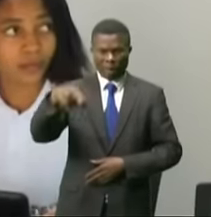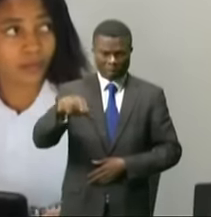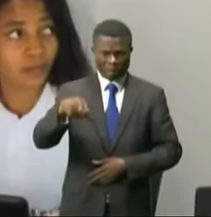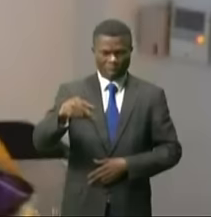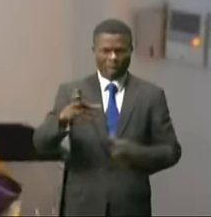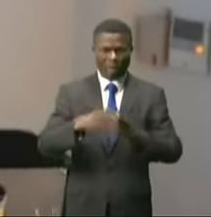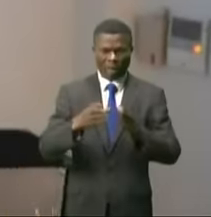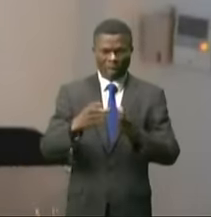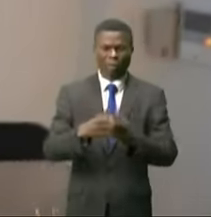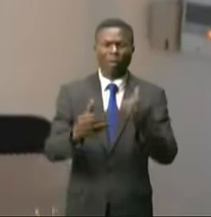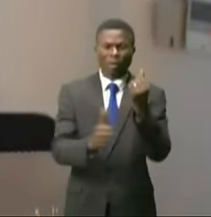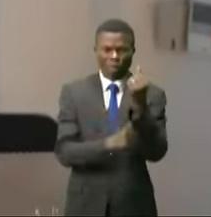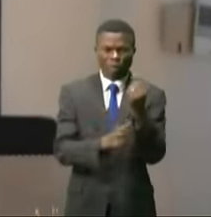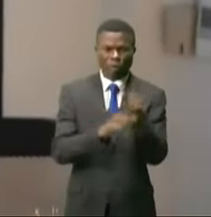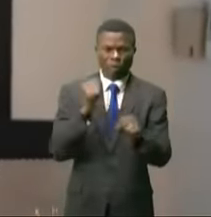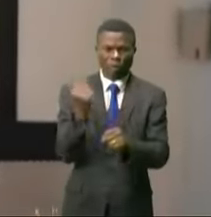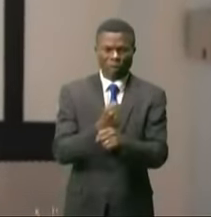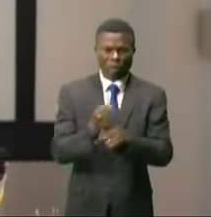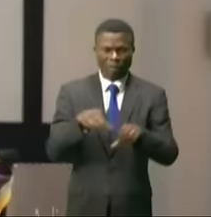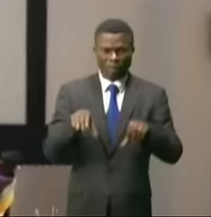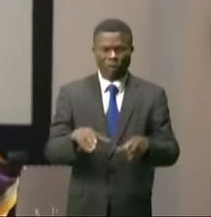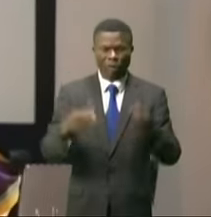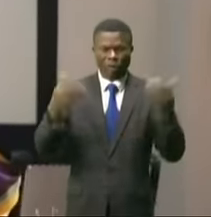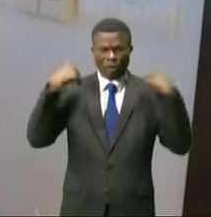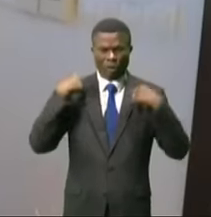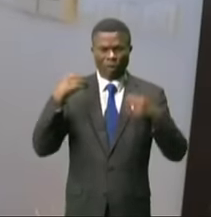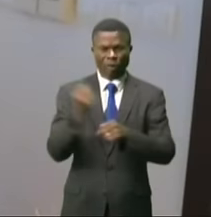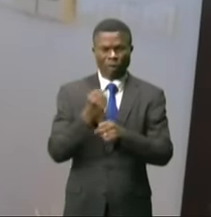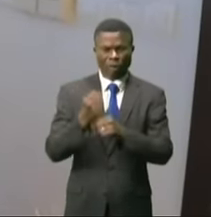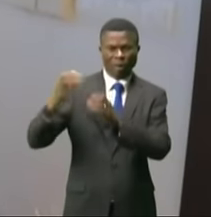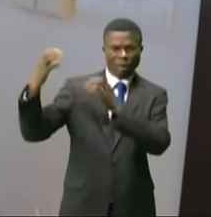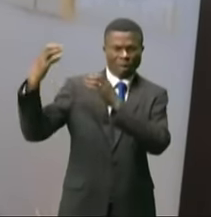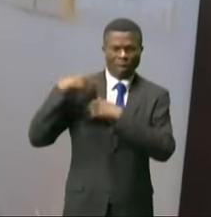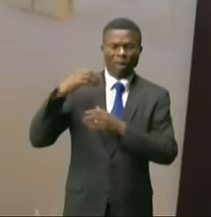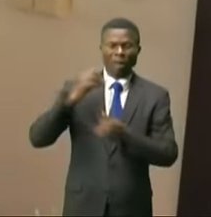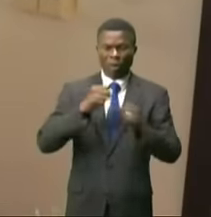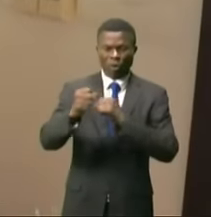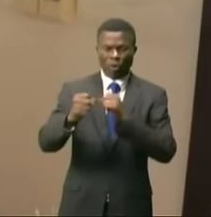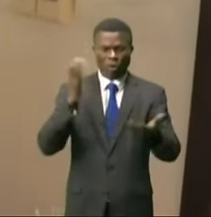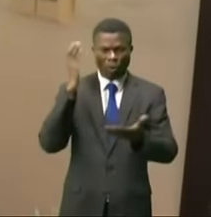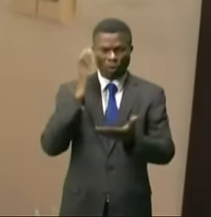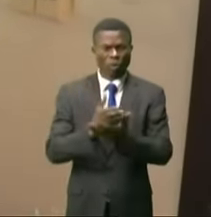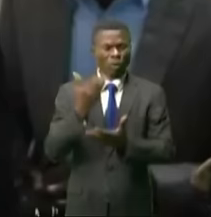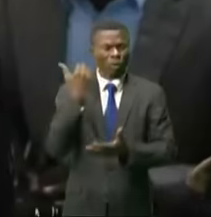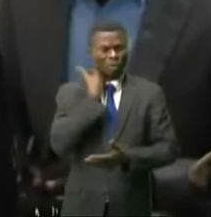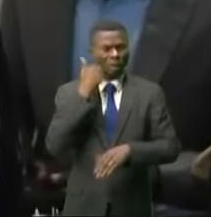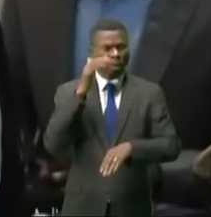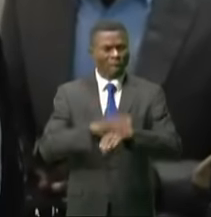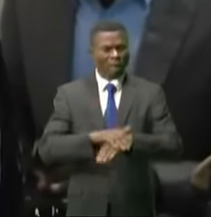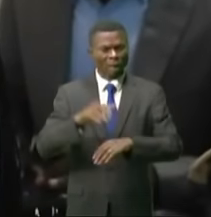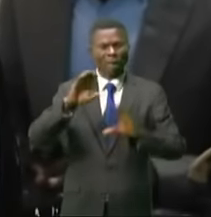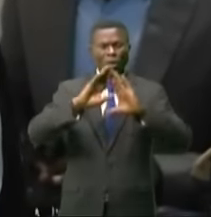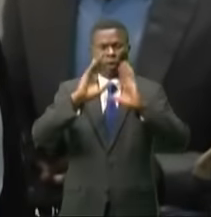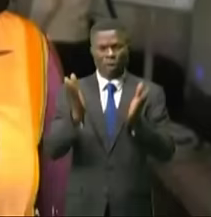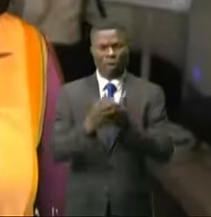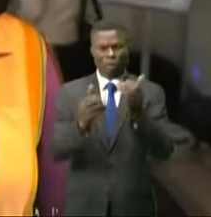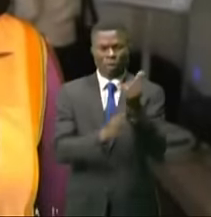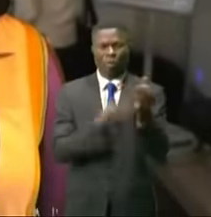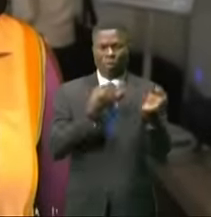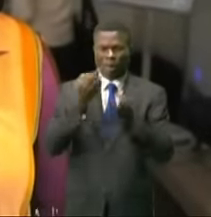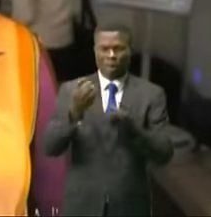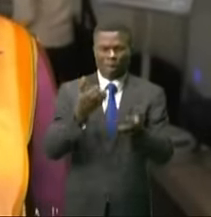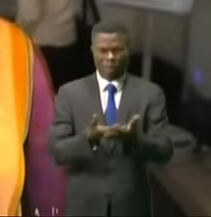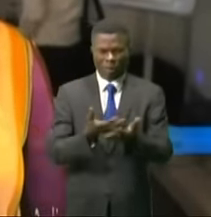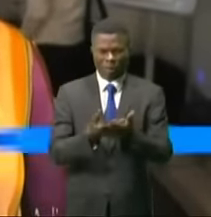locaux. Madame Clarisse Mbo, chef de service en charge de la lutte contre le paludisme auprès des communautés, explique. C'est